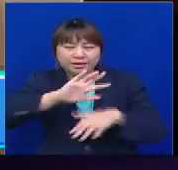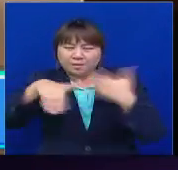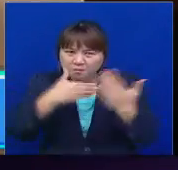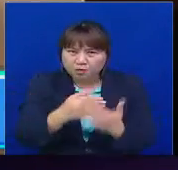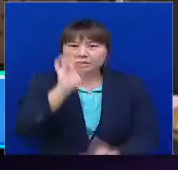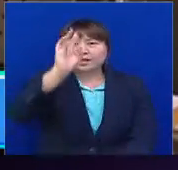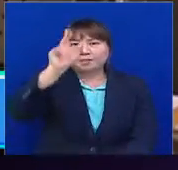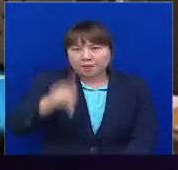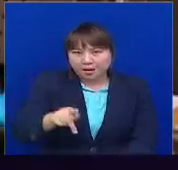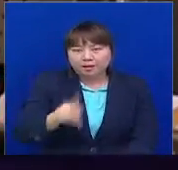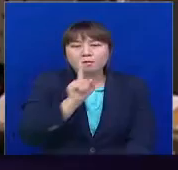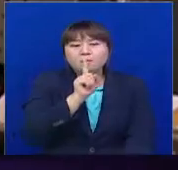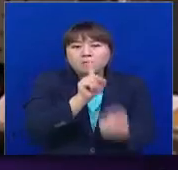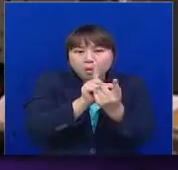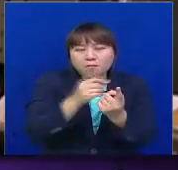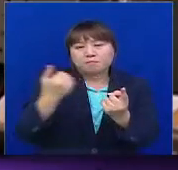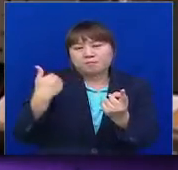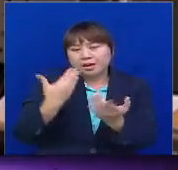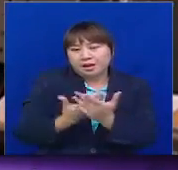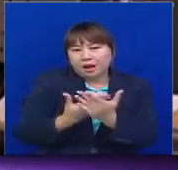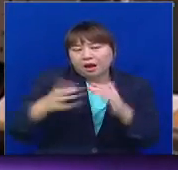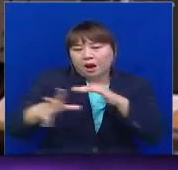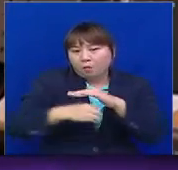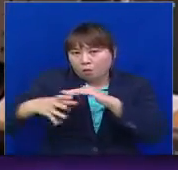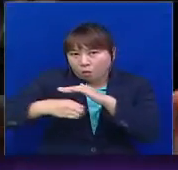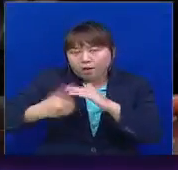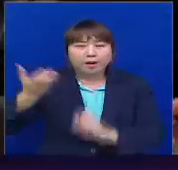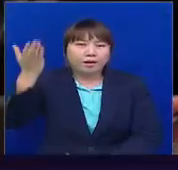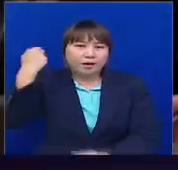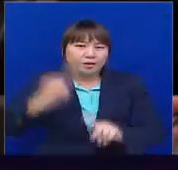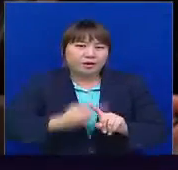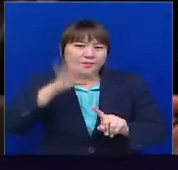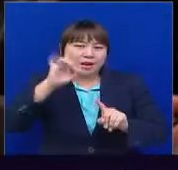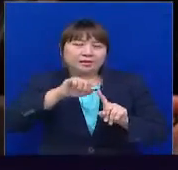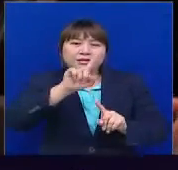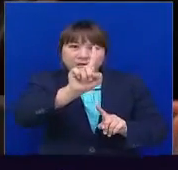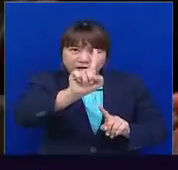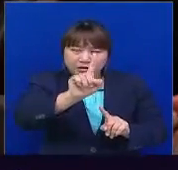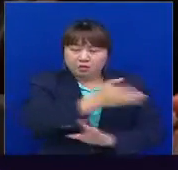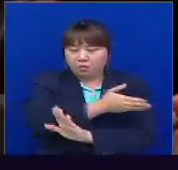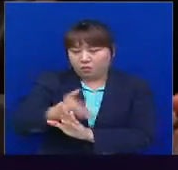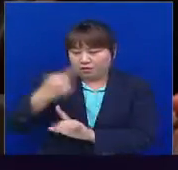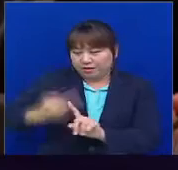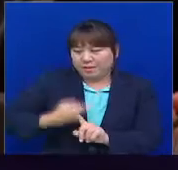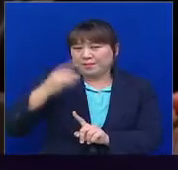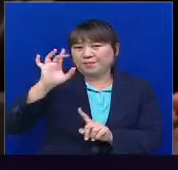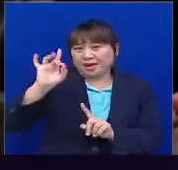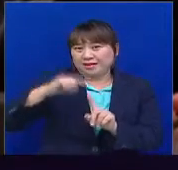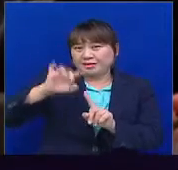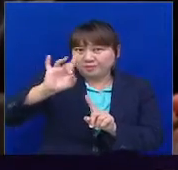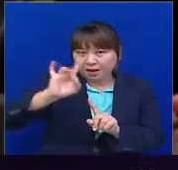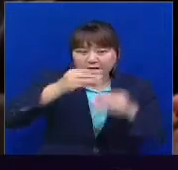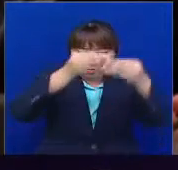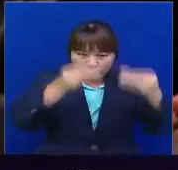พบว่ามีการโจรกรรมเงินจากตู้ ATM ตั้งแต่วันที่1สิงหาคมจนถึงวันที่8สิงหาคมทั้งหมด21เ